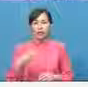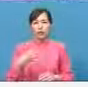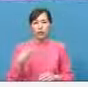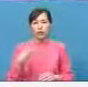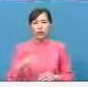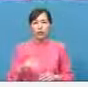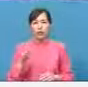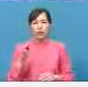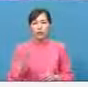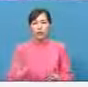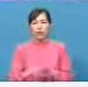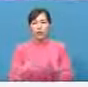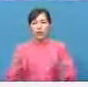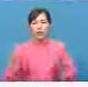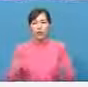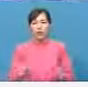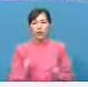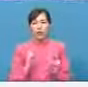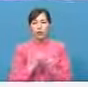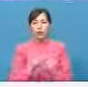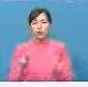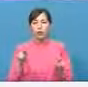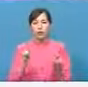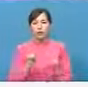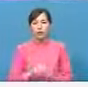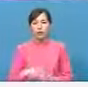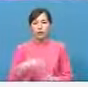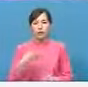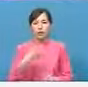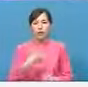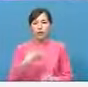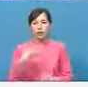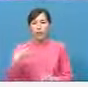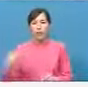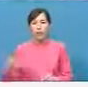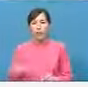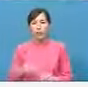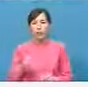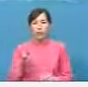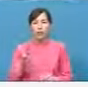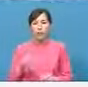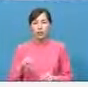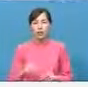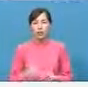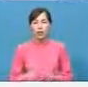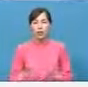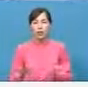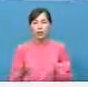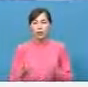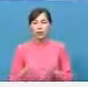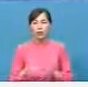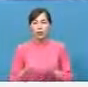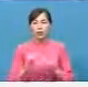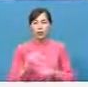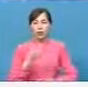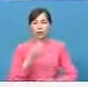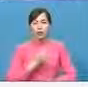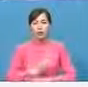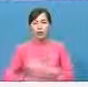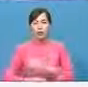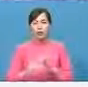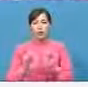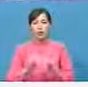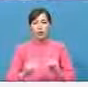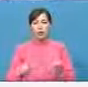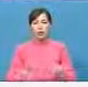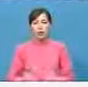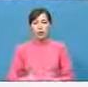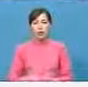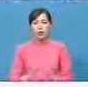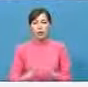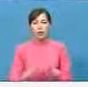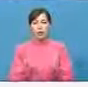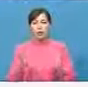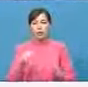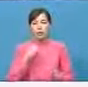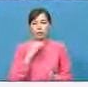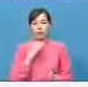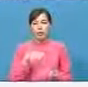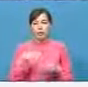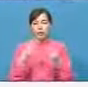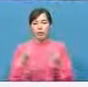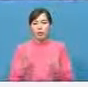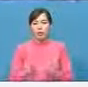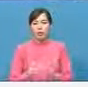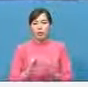ал ұстаздардың қатары 4,5 мыңға жуықтап отыр. Бұл орайда әсіресе мүгедек балаларға көп көңіл бөлінген. Кіршіксіз таза